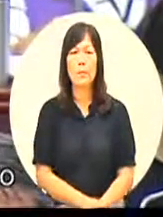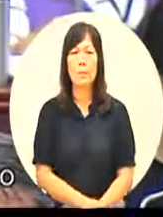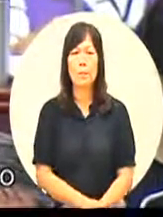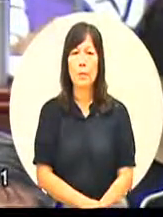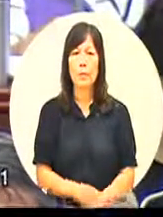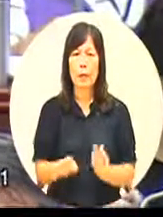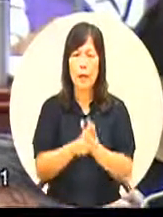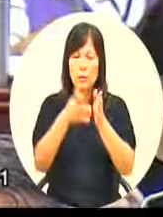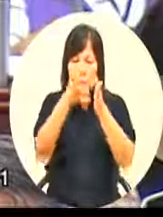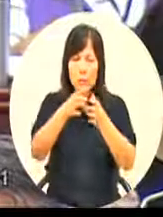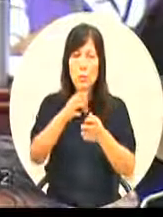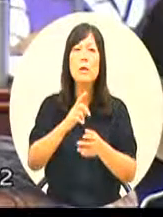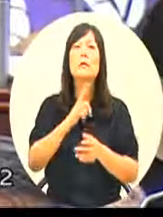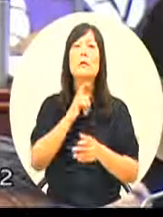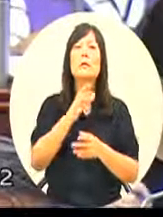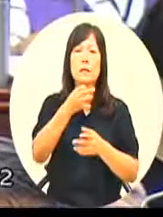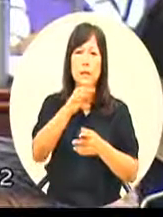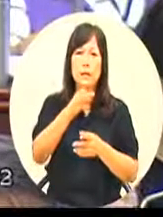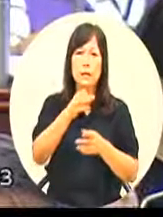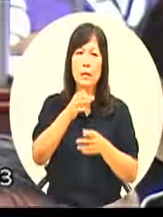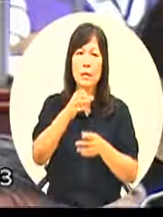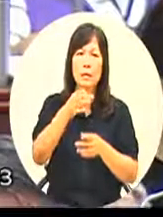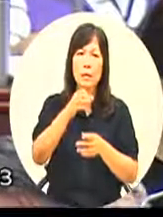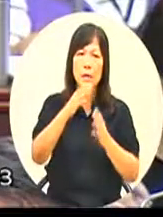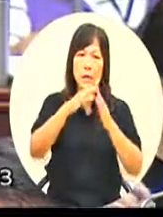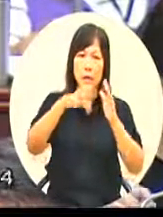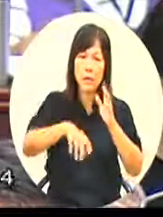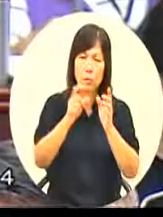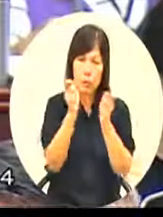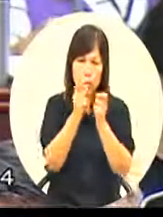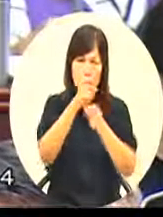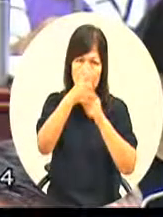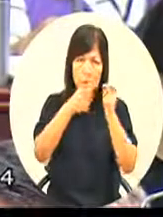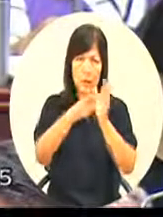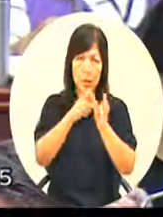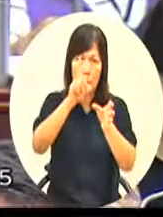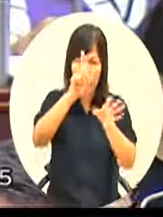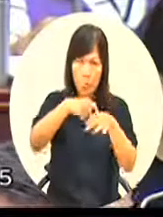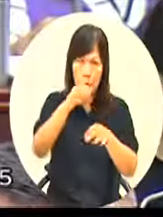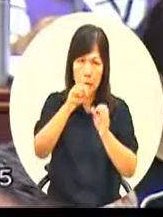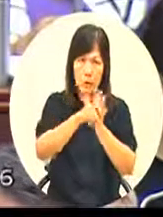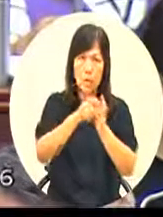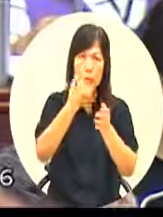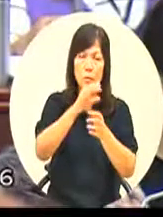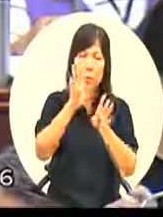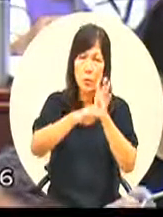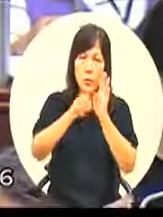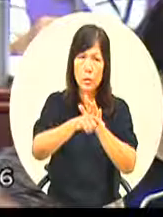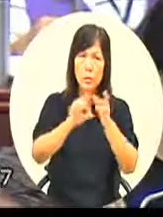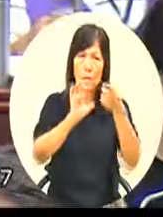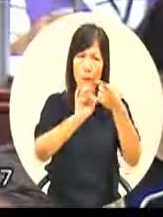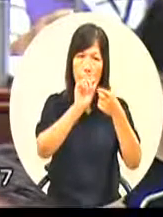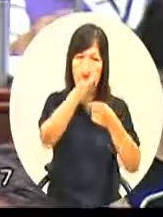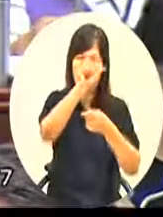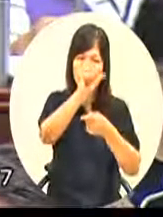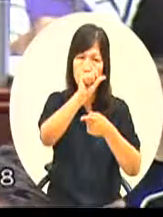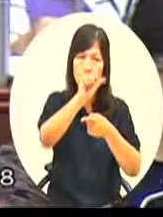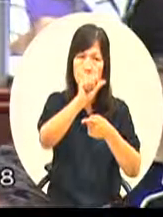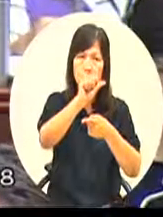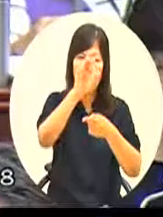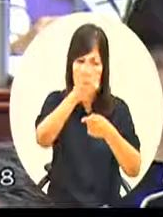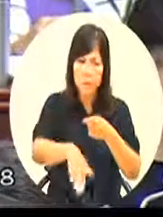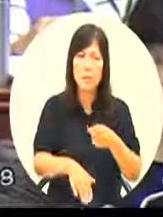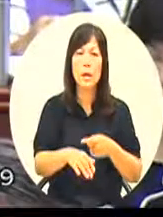就是家长他的最近一年的那个所得核定的税率是5%以